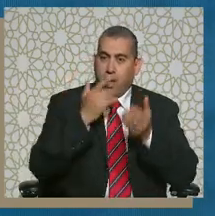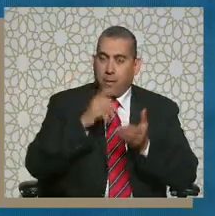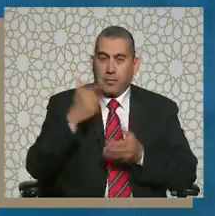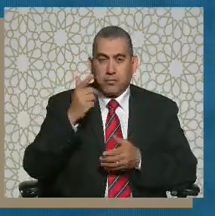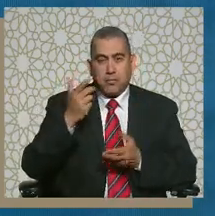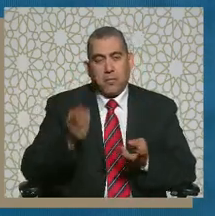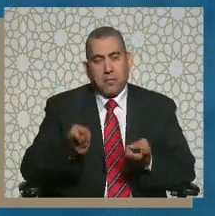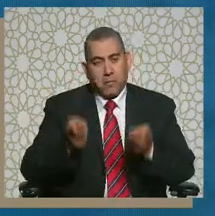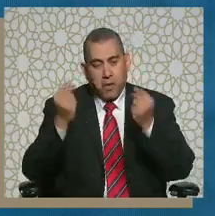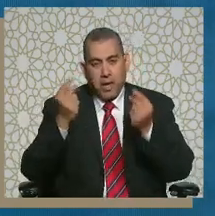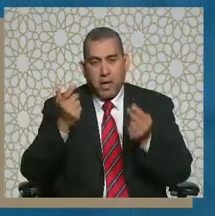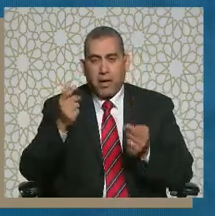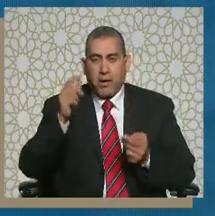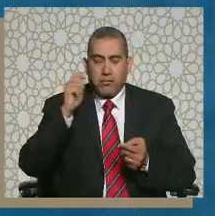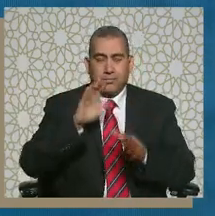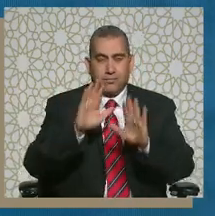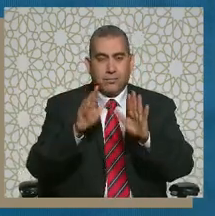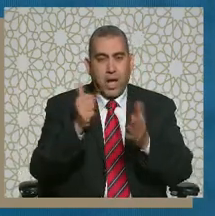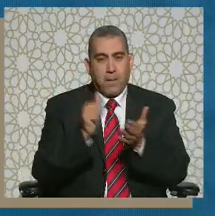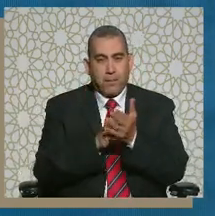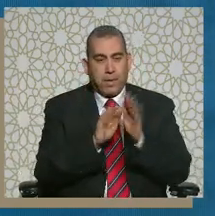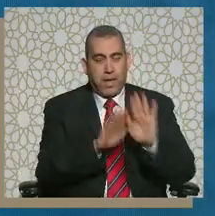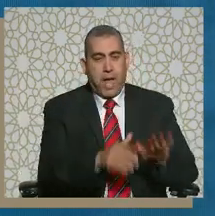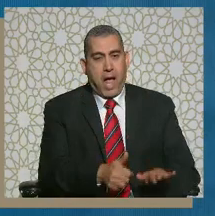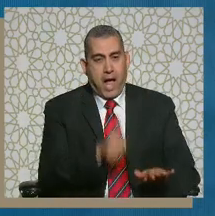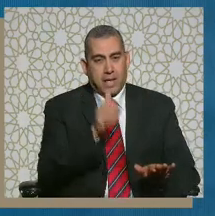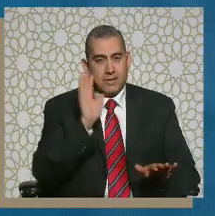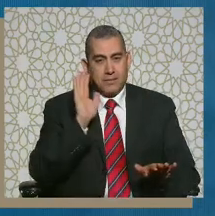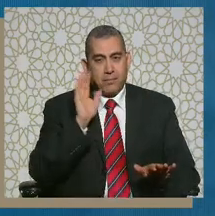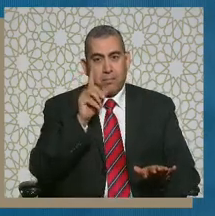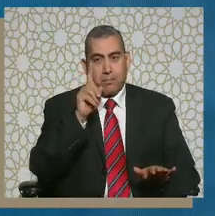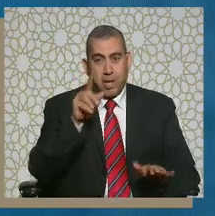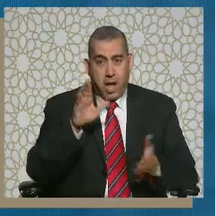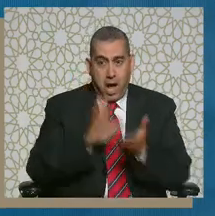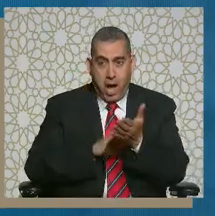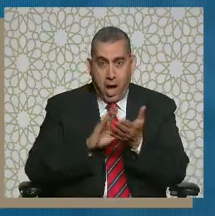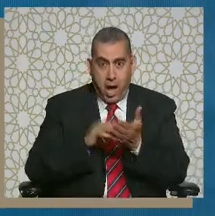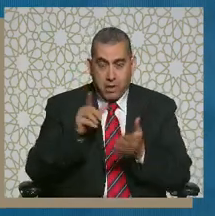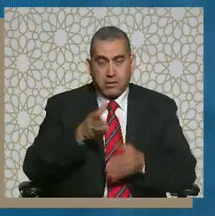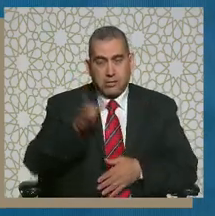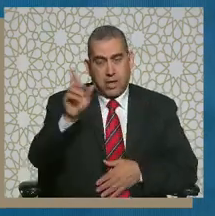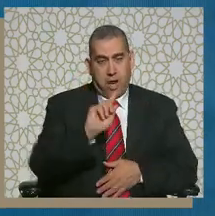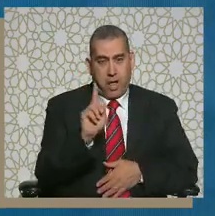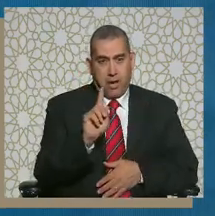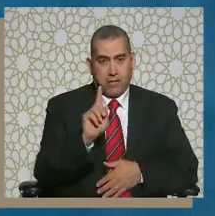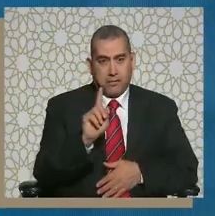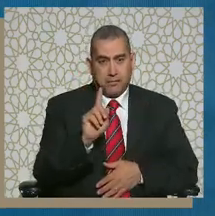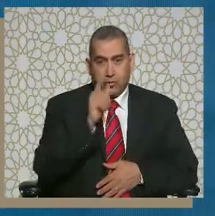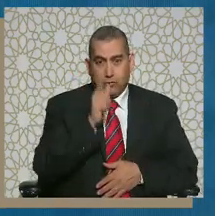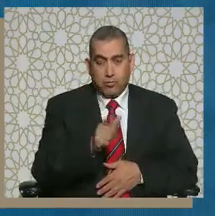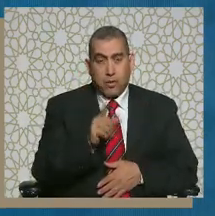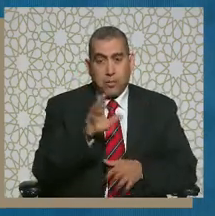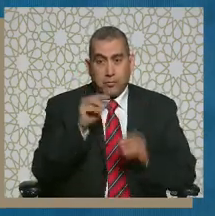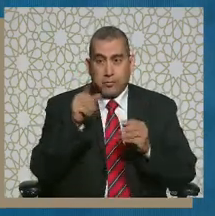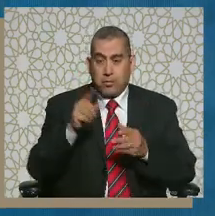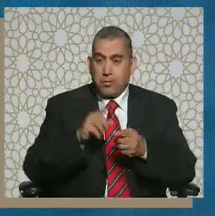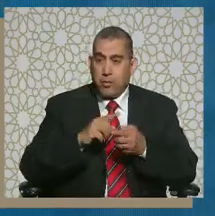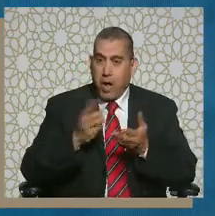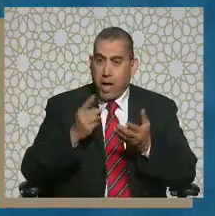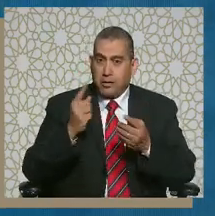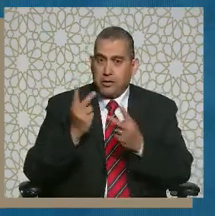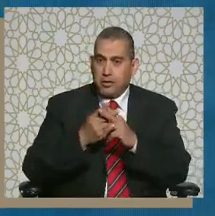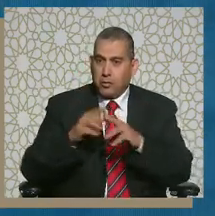لخطر لا خلينا نصلي في البيت لو كان المكان غير مناسب وغير مؤهل لكن لو انين المكان